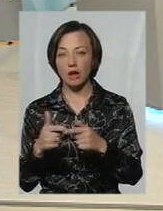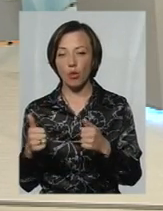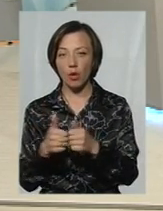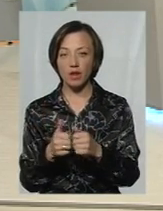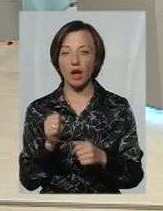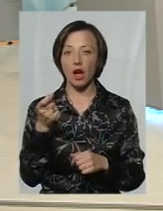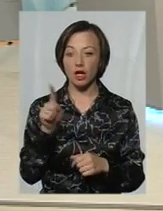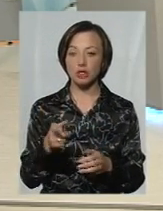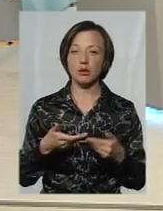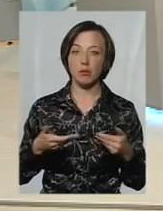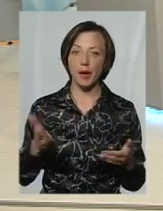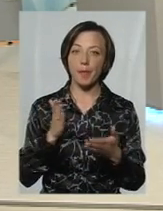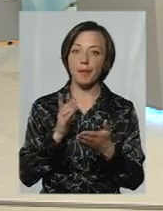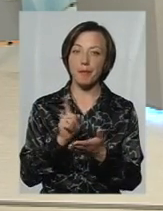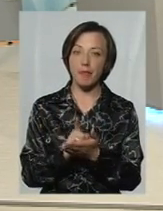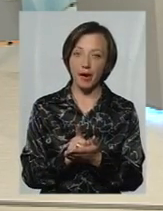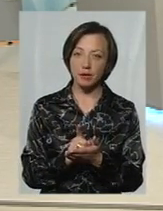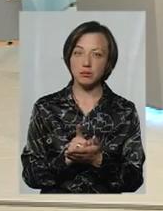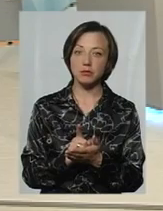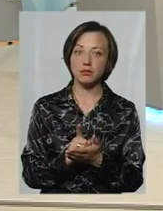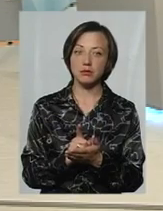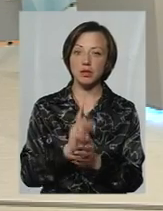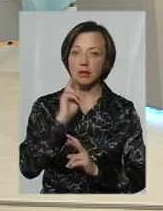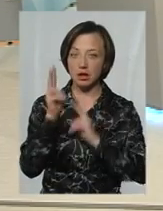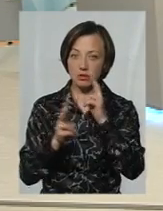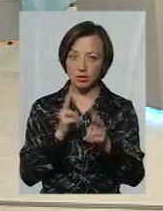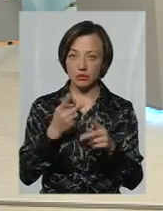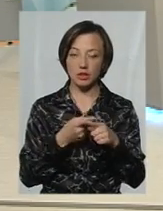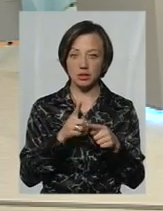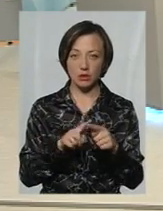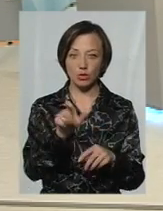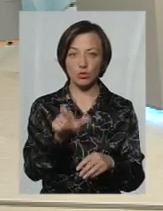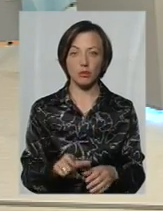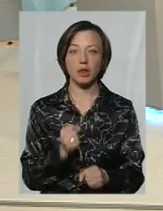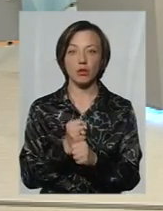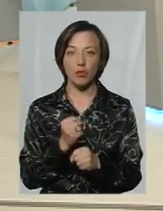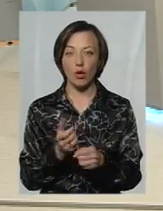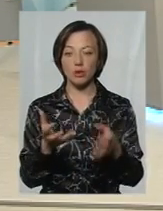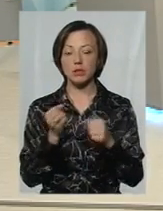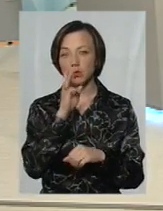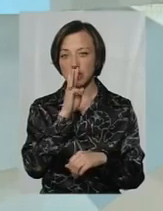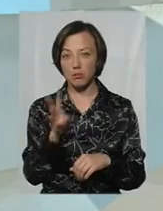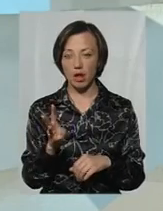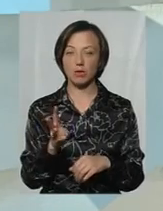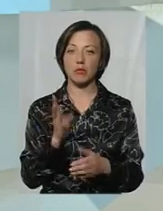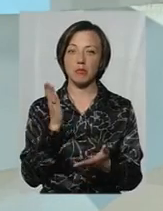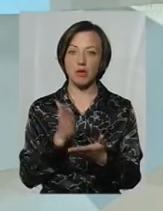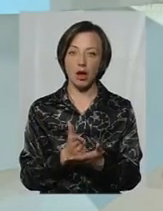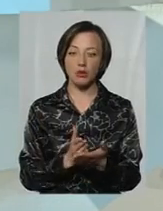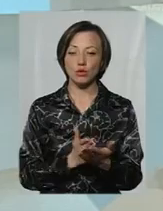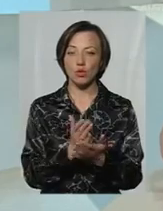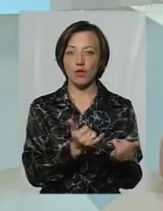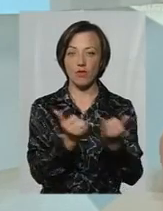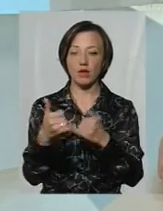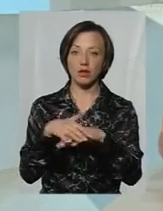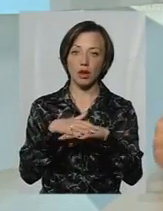органів, адже ми маємо апелювати знову ж таки до тих ж самих органів. Дані особи є на роботі, вони отримують заробітну плату, вони мають слугувати